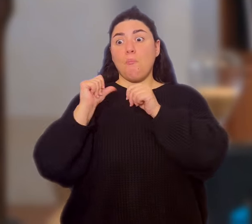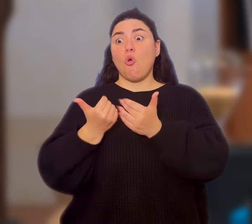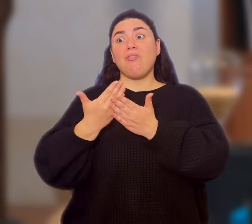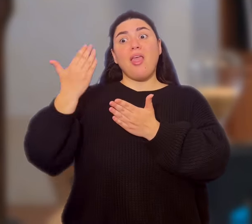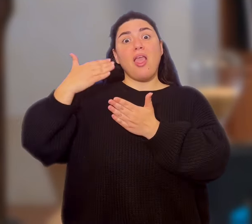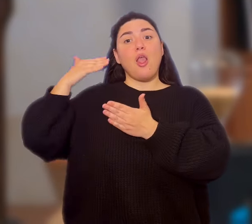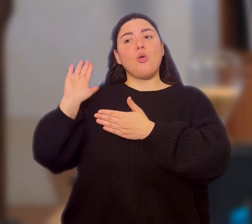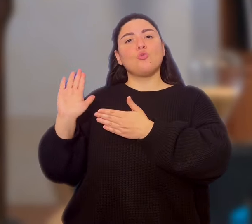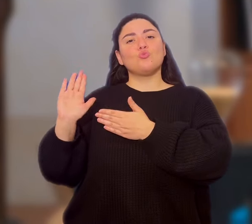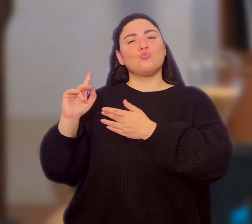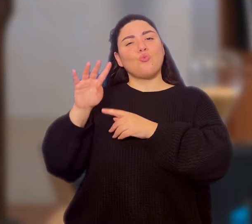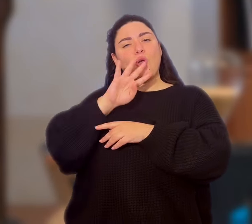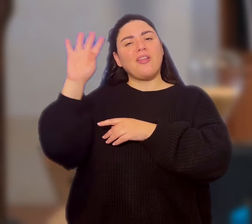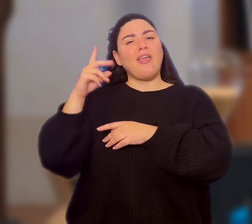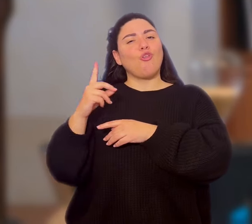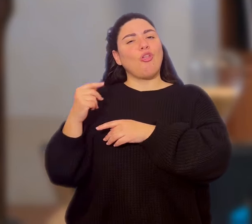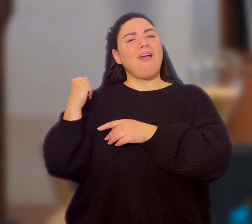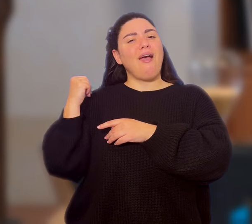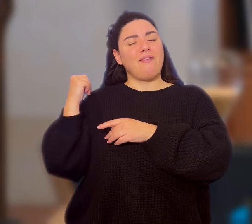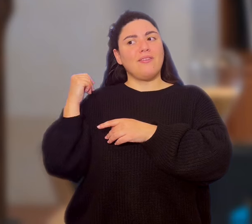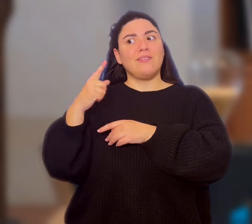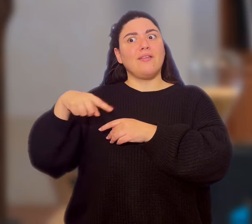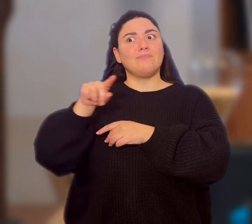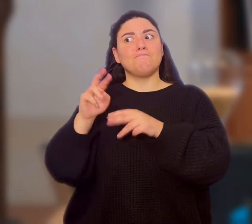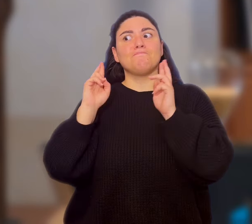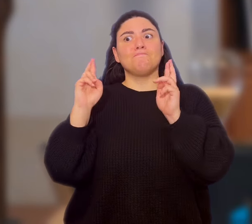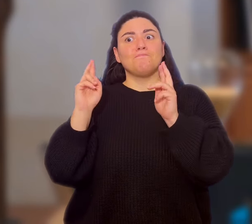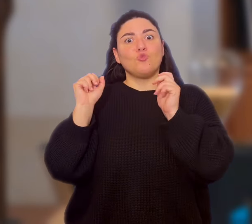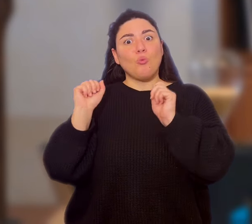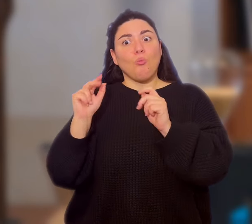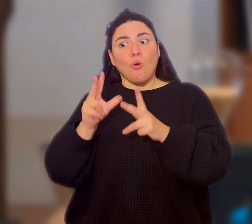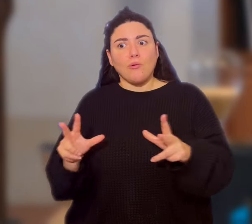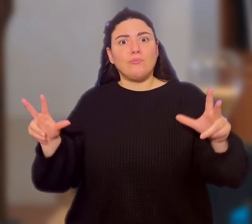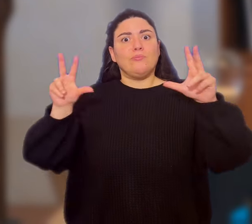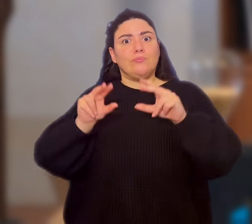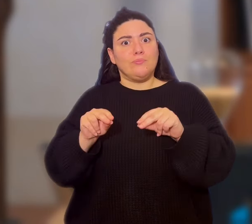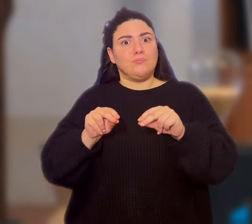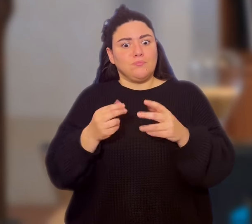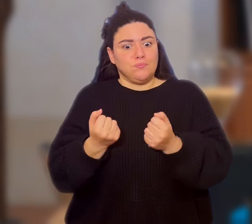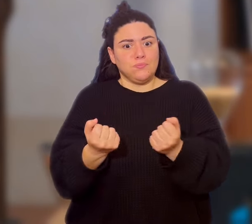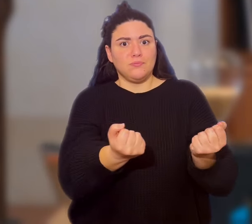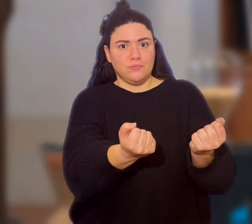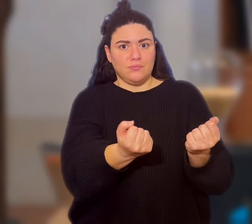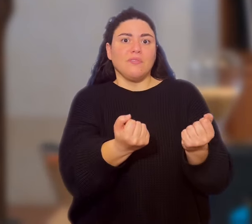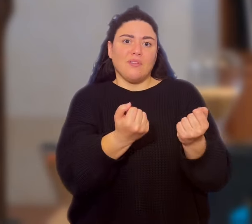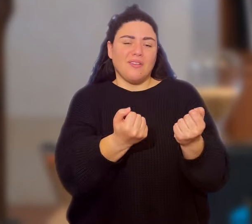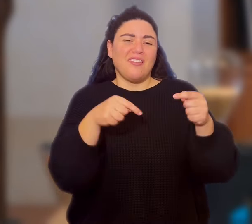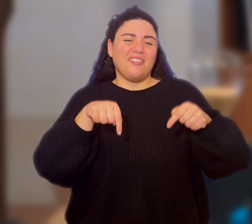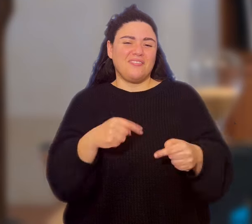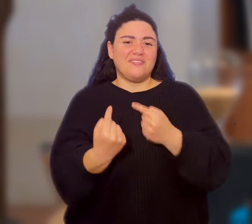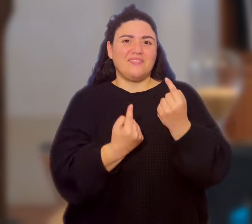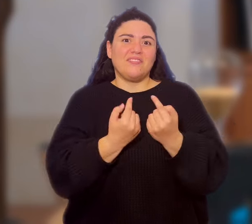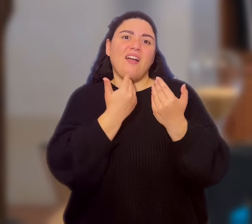quel modello del regno davidico che tutti speravano si potesse di nuovo realizzare in questo caso attraverso